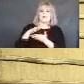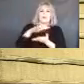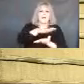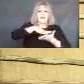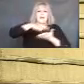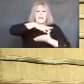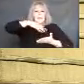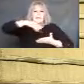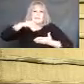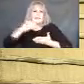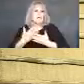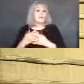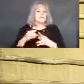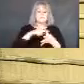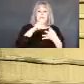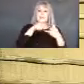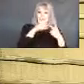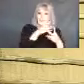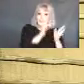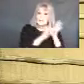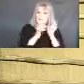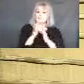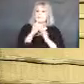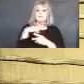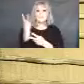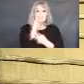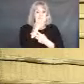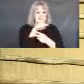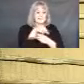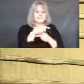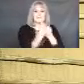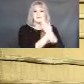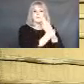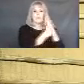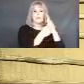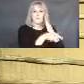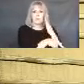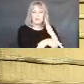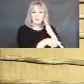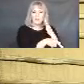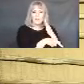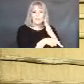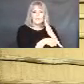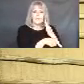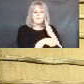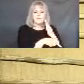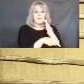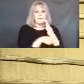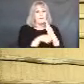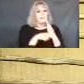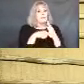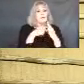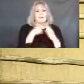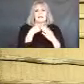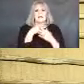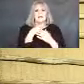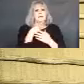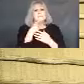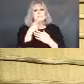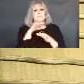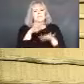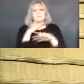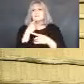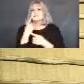oor die Heilige Gees. En dit is weer in hierdie skrifgedeelte baie duidelik. Ons het verlede week gehoor, Petrus gebruik nie die